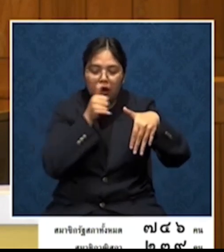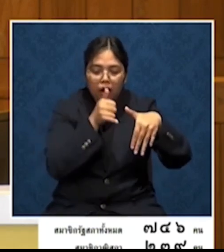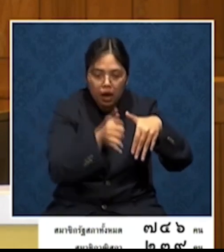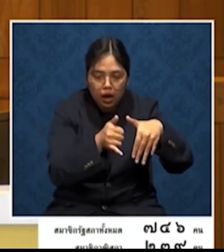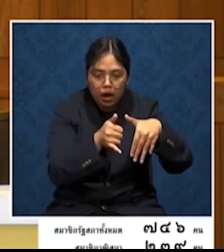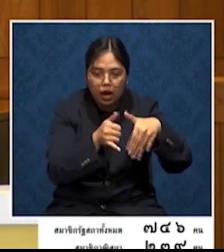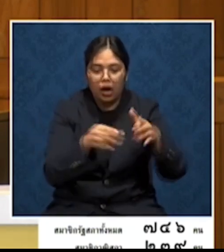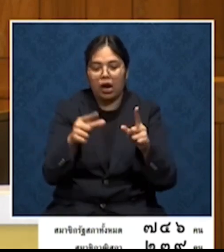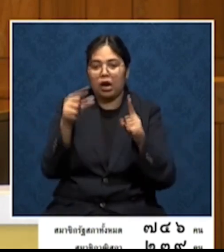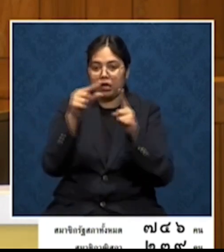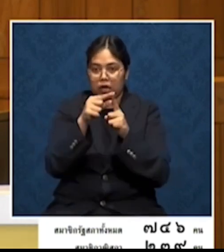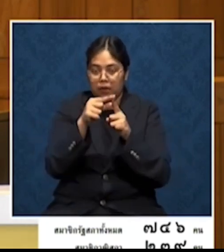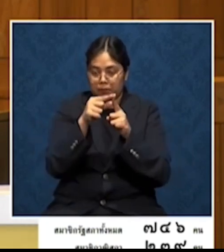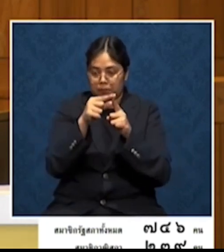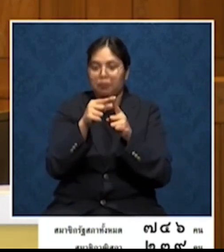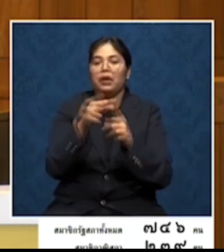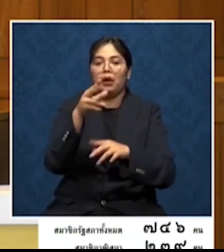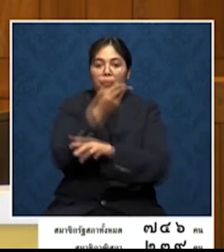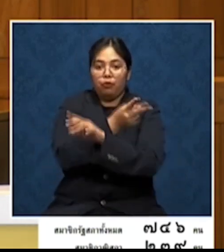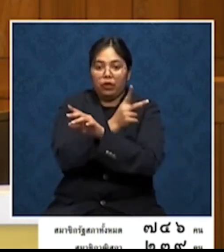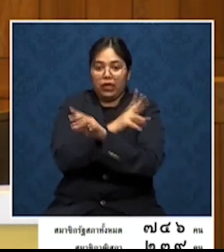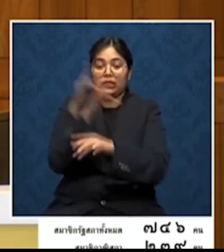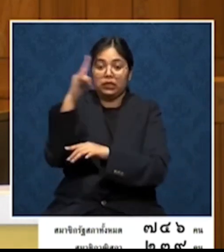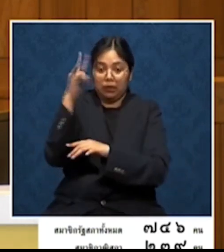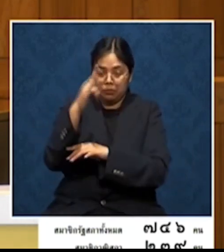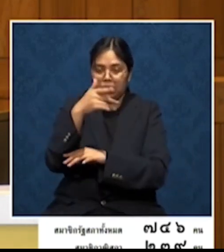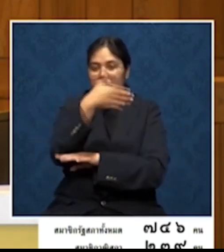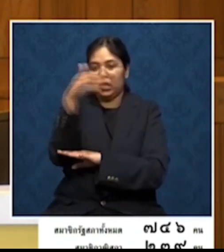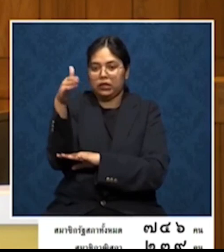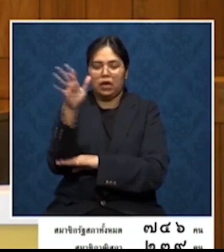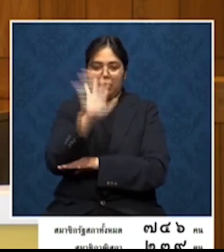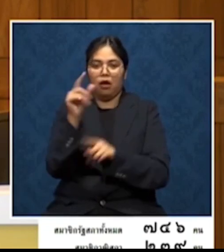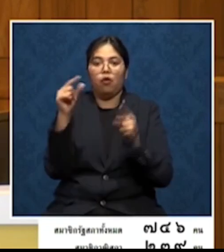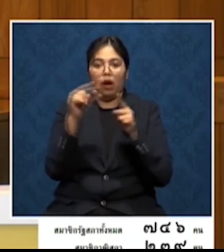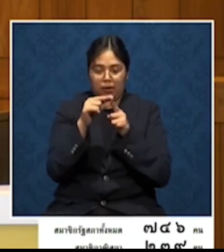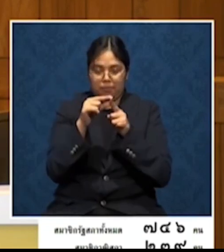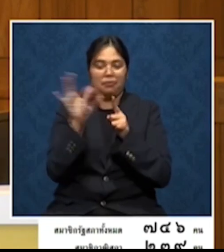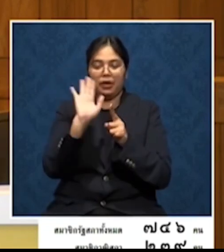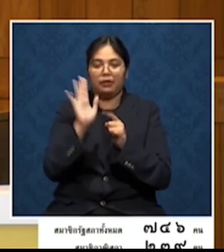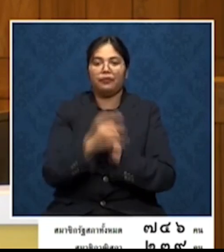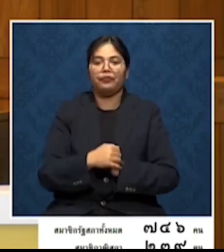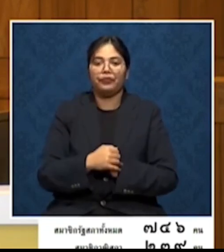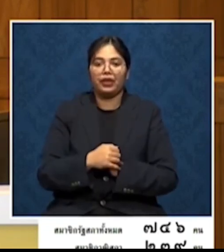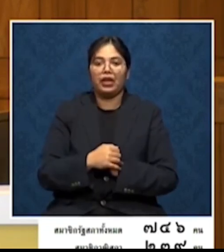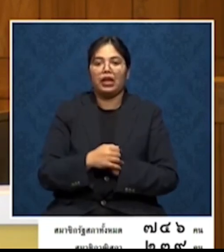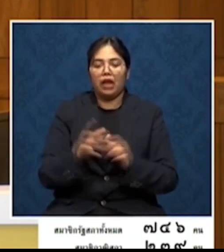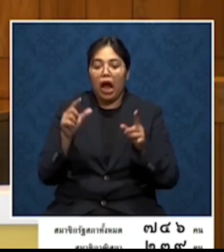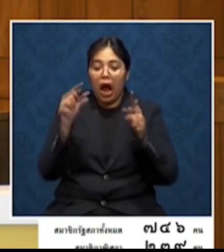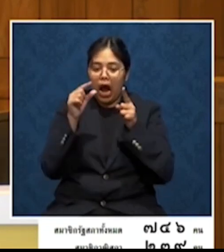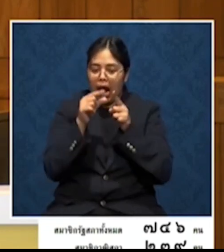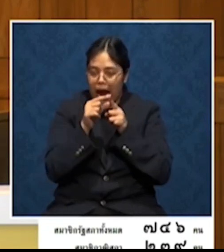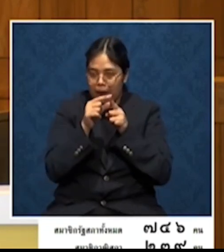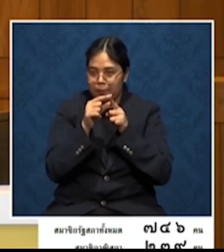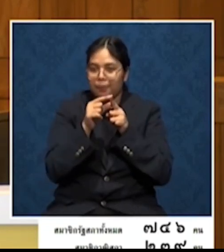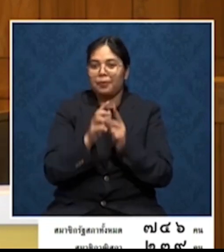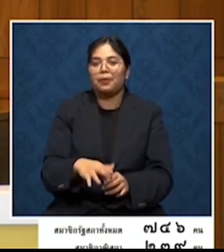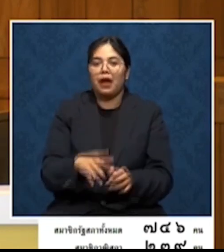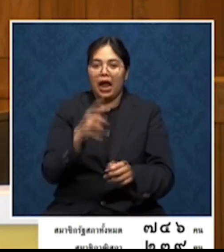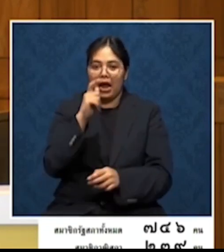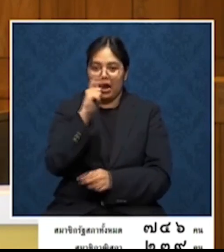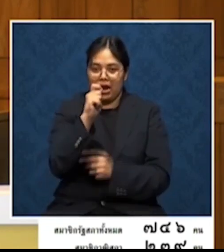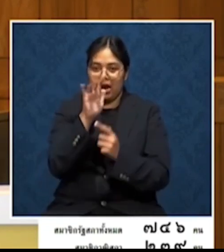เราไม่ควจะใช้คำวสนามบนนานชาภูเก็ตเราอาจจะใช้คำวสนามบนอัดมันอินเทนาชนอล